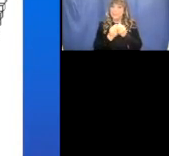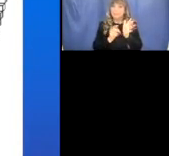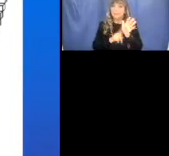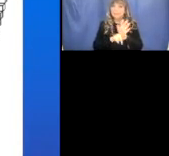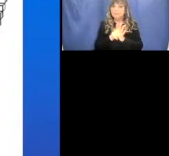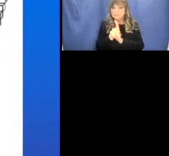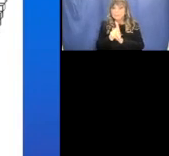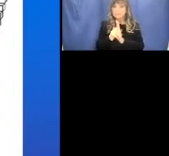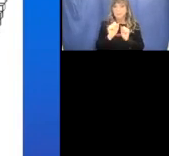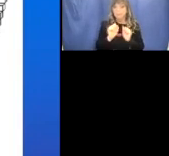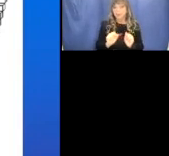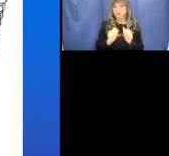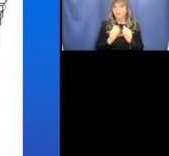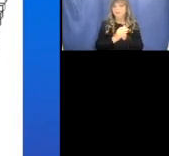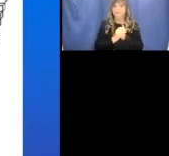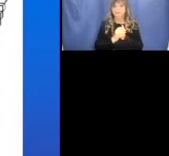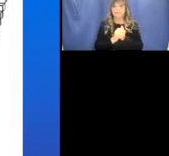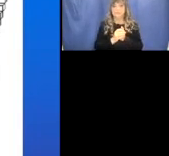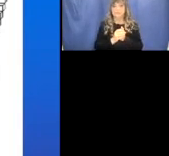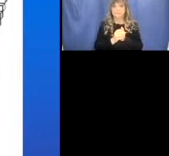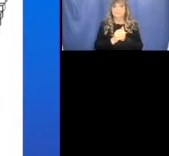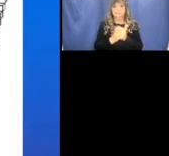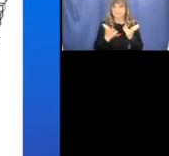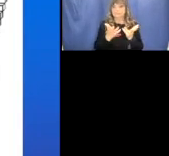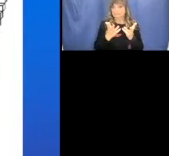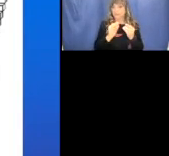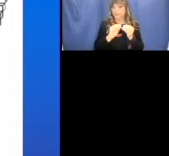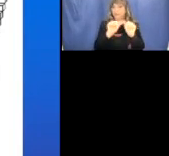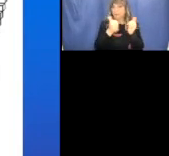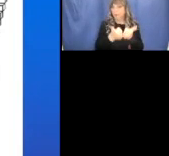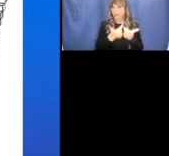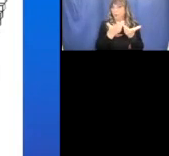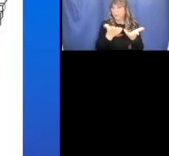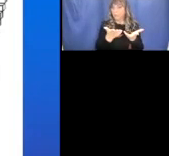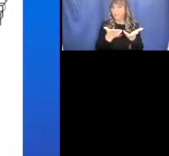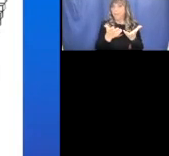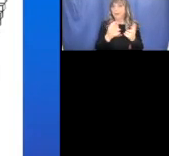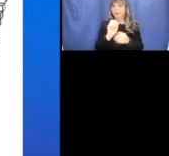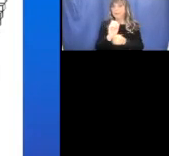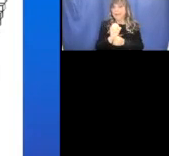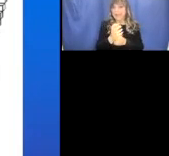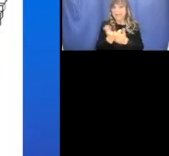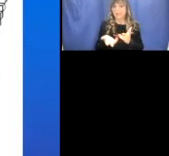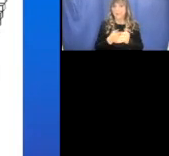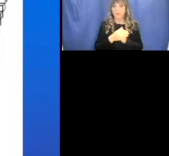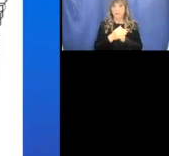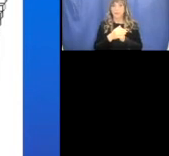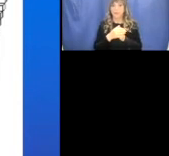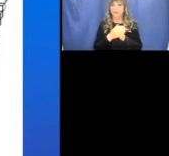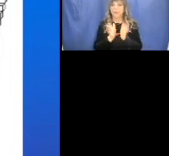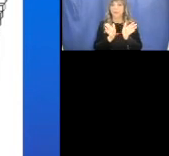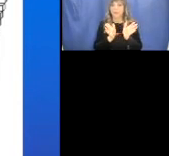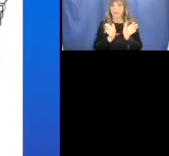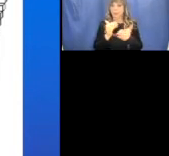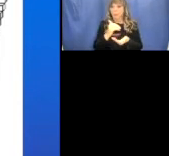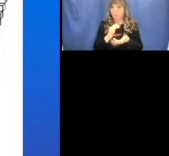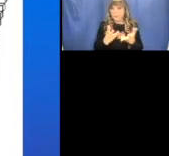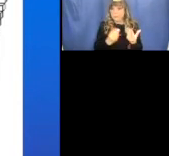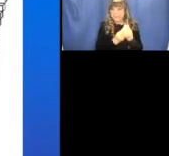rispettivamente a una forma combinata ghiotta idro e qubo oppure